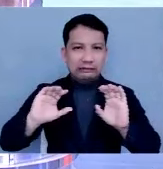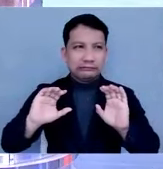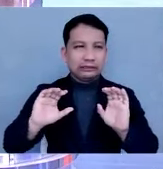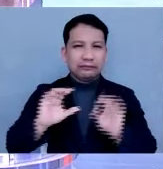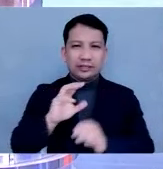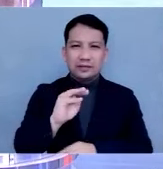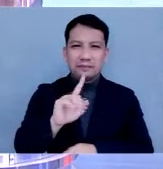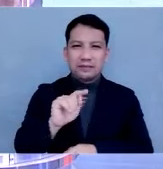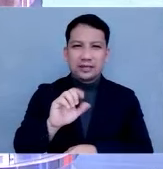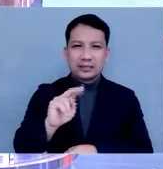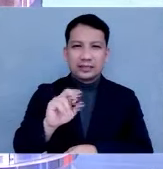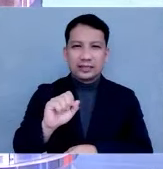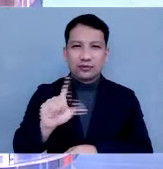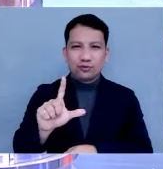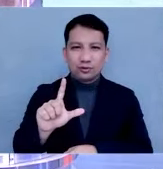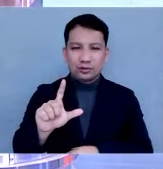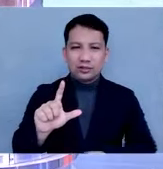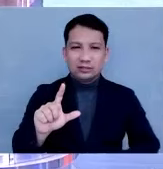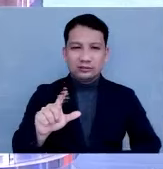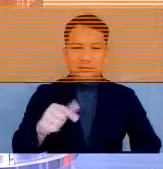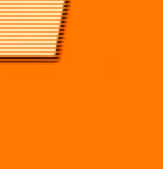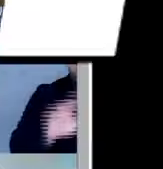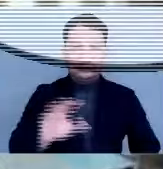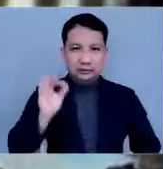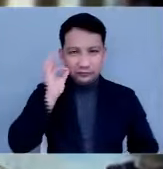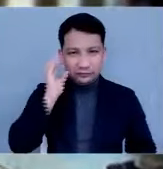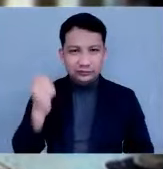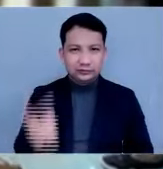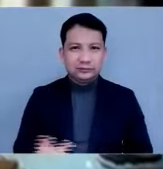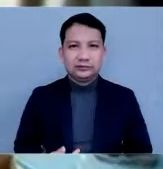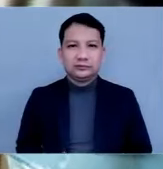Nasa frontline ng balitang yan, si Elaine Fulencio.